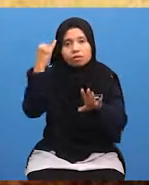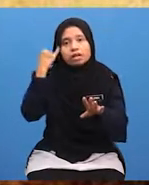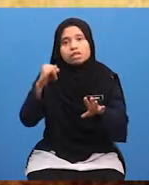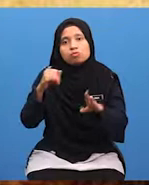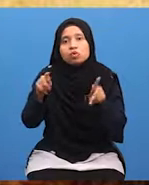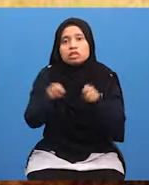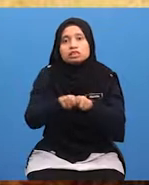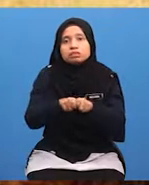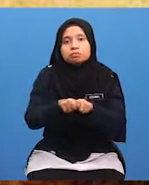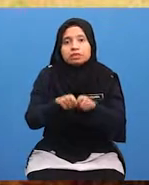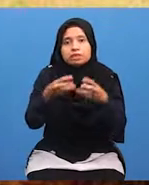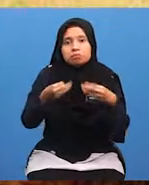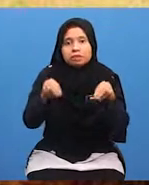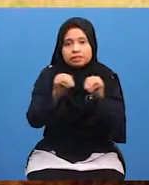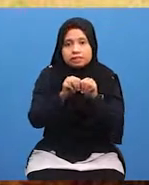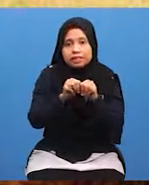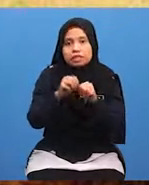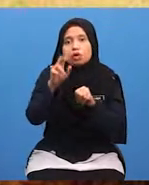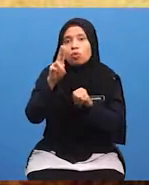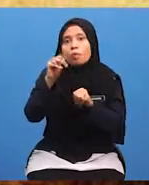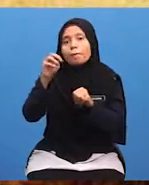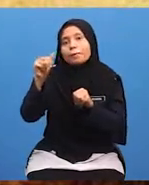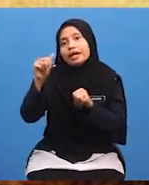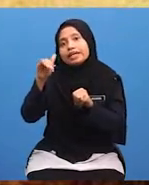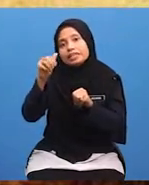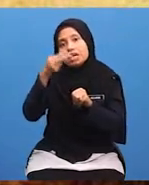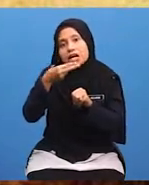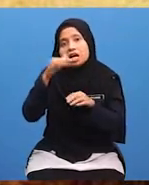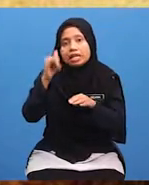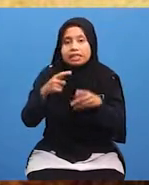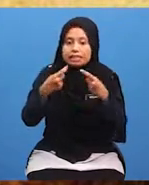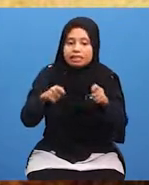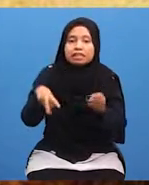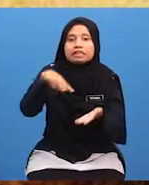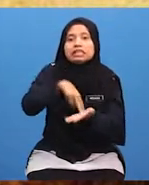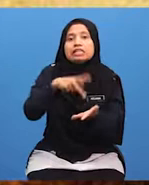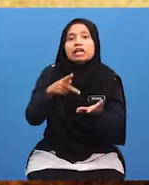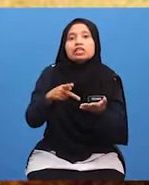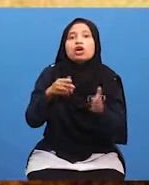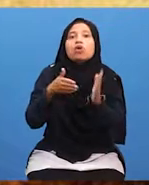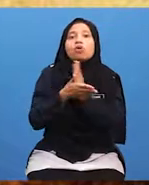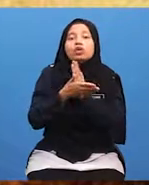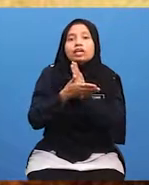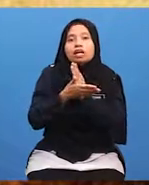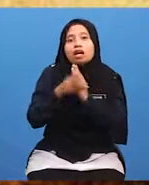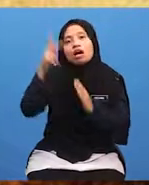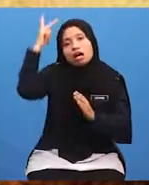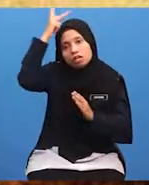seperti Masjid Amawiyyin atau Masjid Umayyah di Damsyik yang telah didirikan oleh Khalifah Khalid